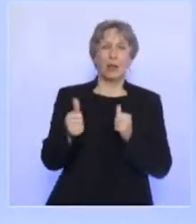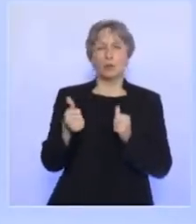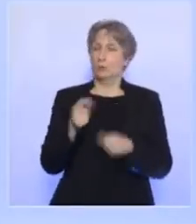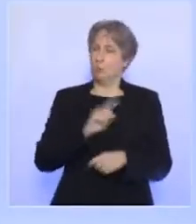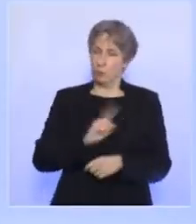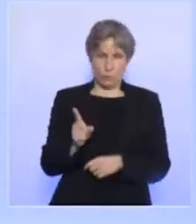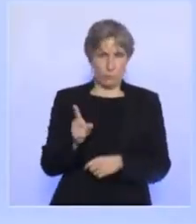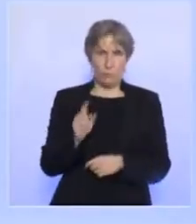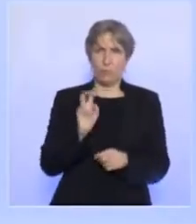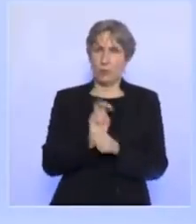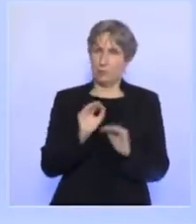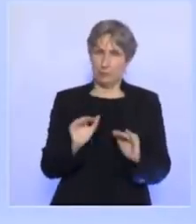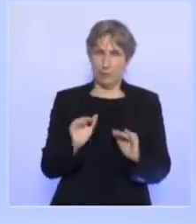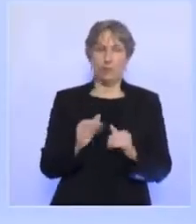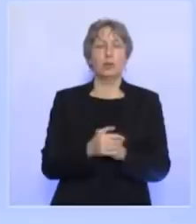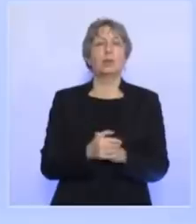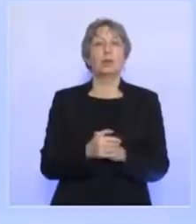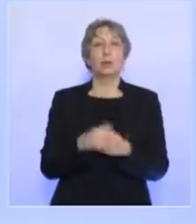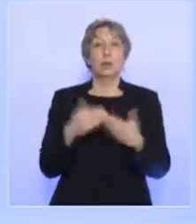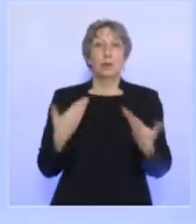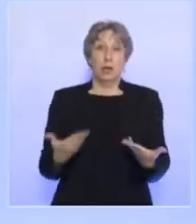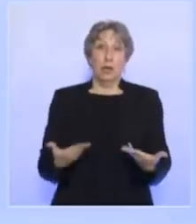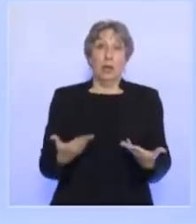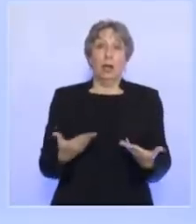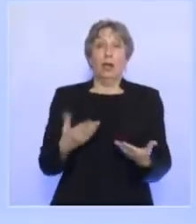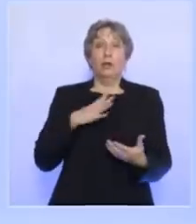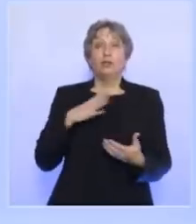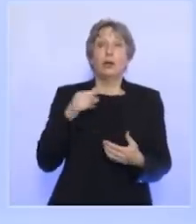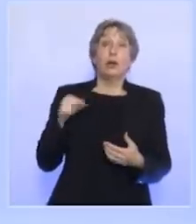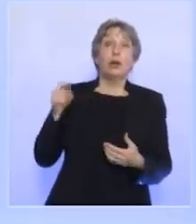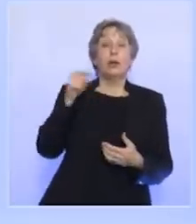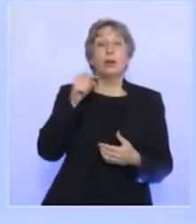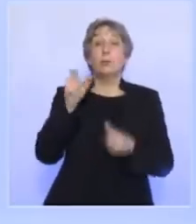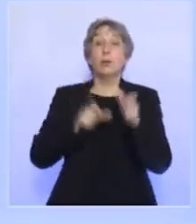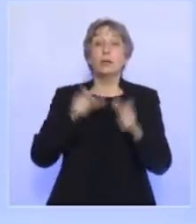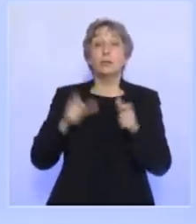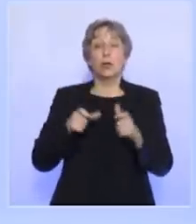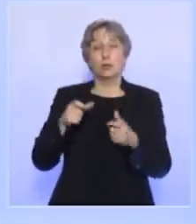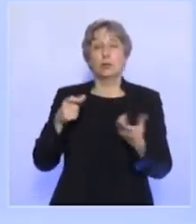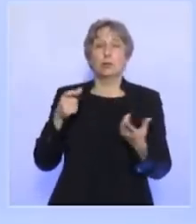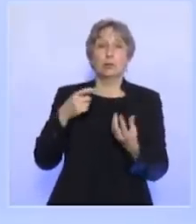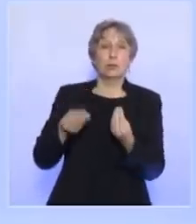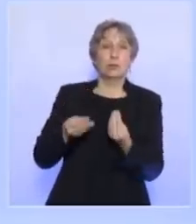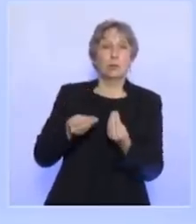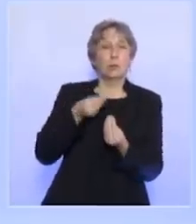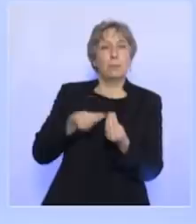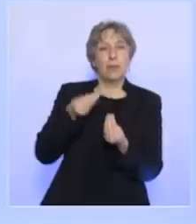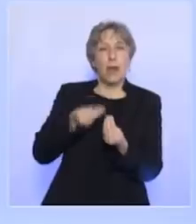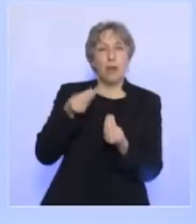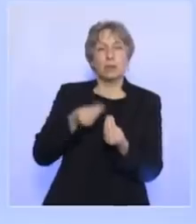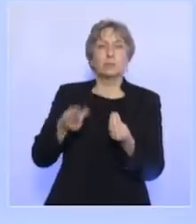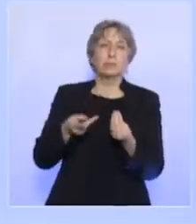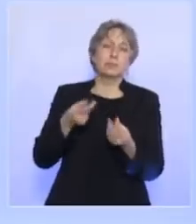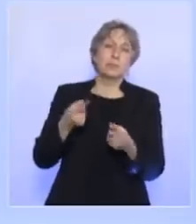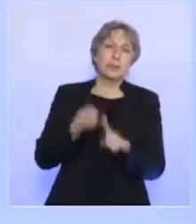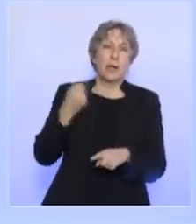De ce point de vue, la communication de ce jour des sociétés savantes de pédiatrie est sans équivoque et